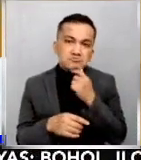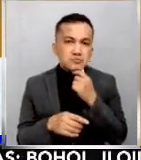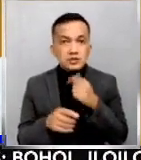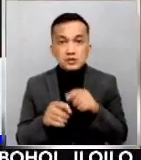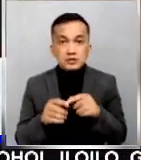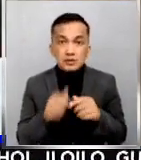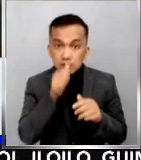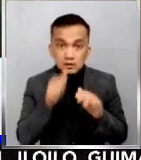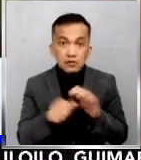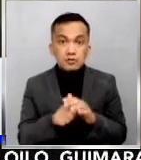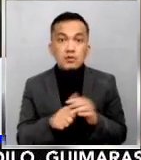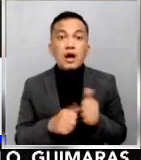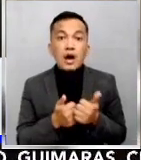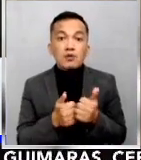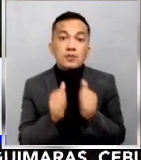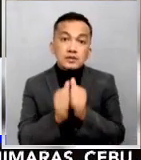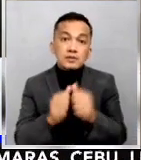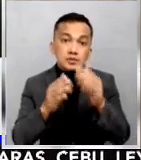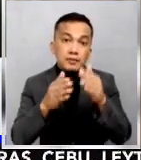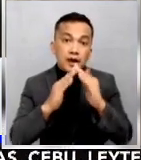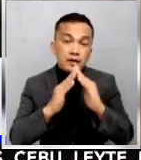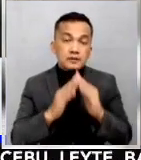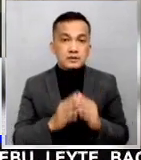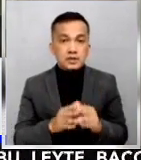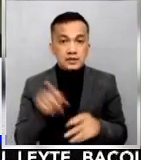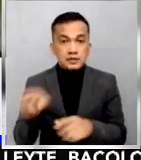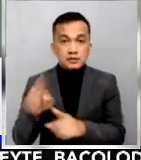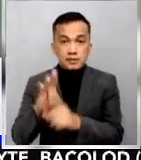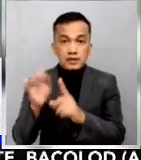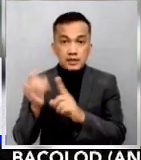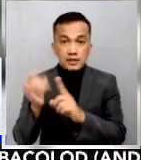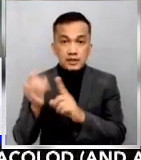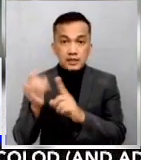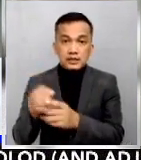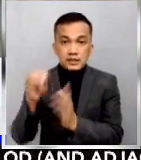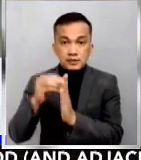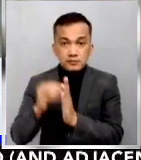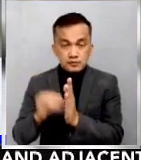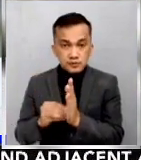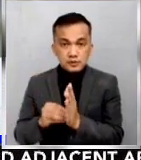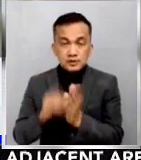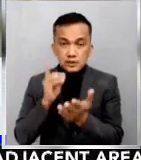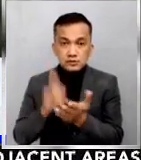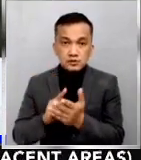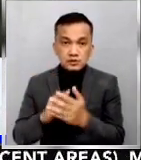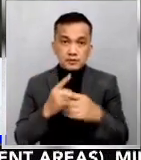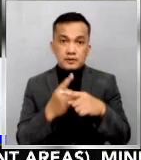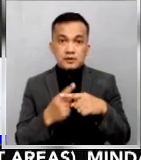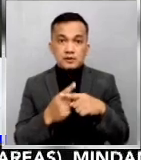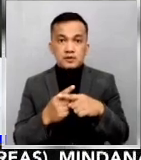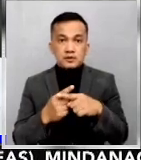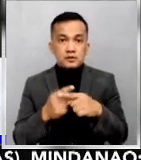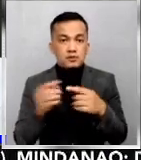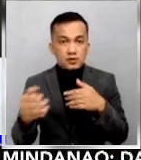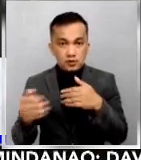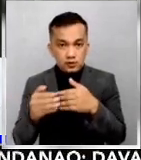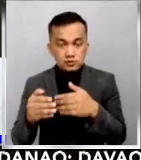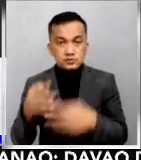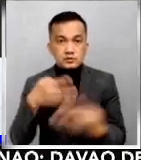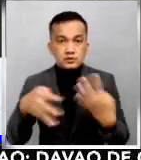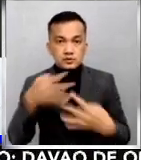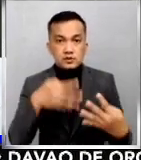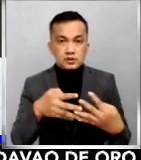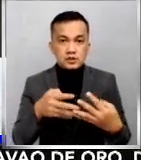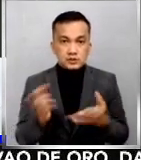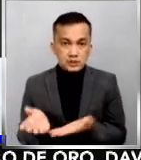sa bahay? Dito sa barangay, iniipon ang datos ng mga nag-positive, pati na yung mga closed contact. Sa kanila ipapasa sa